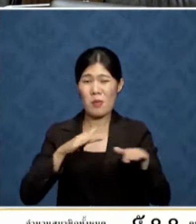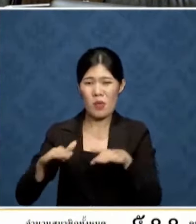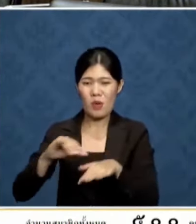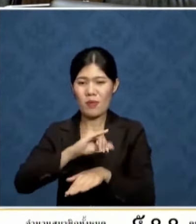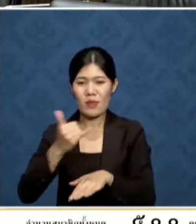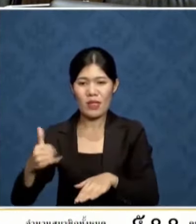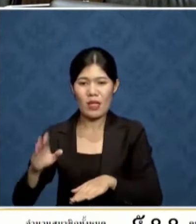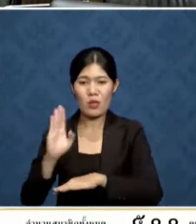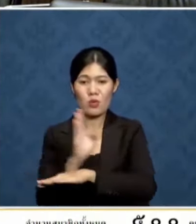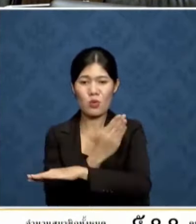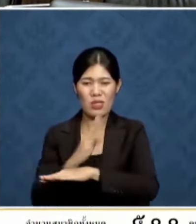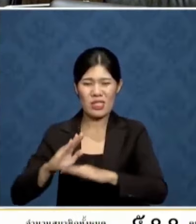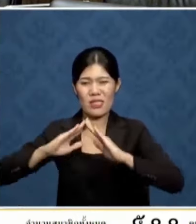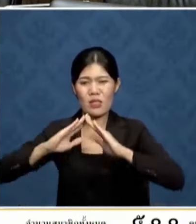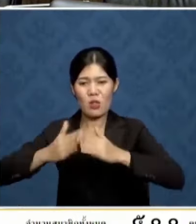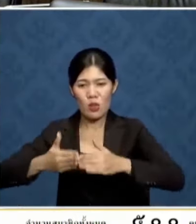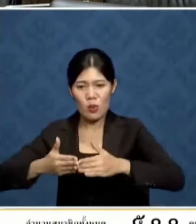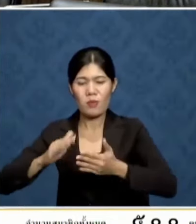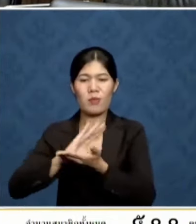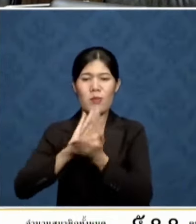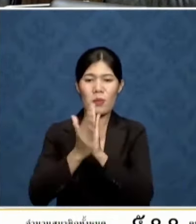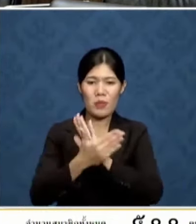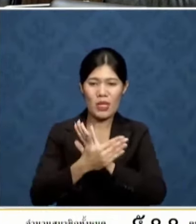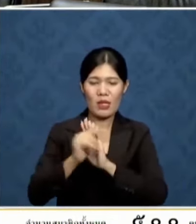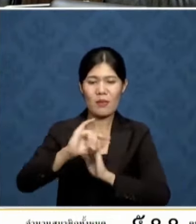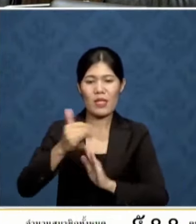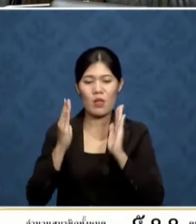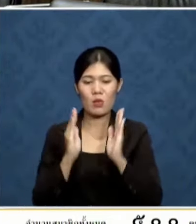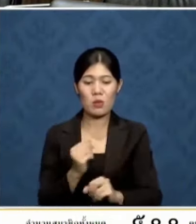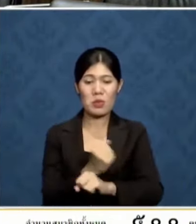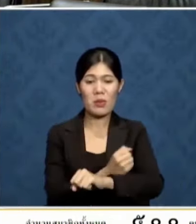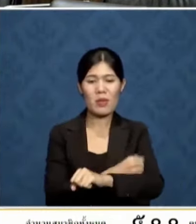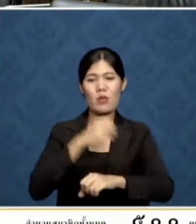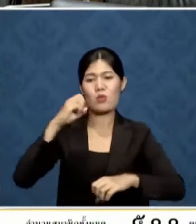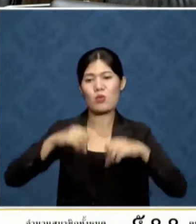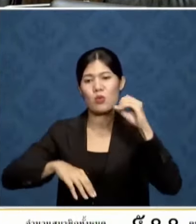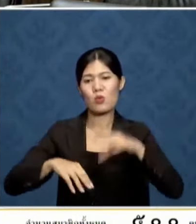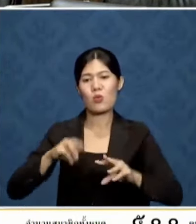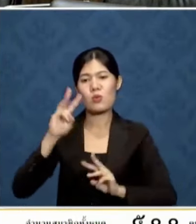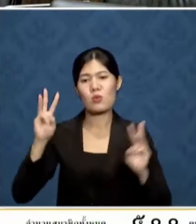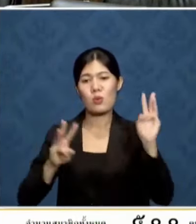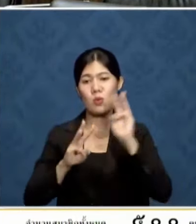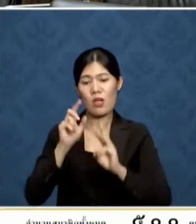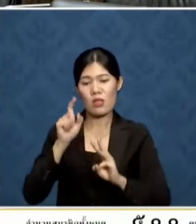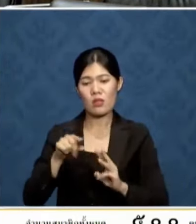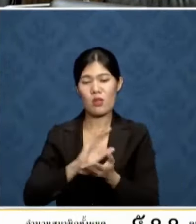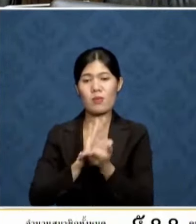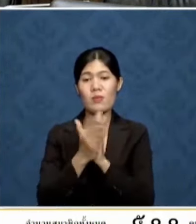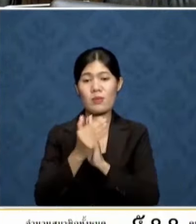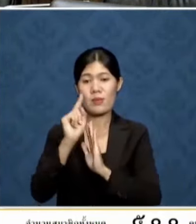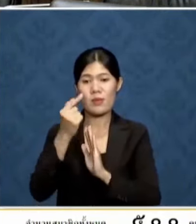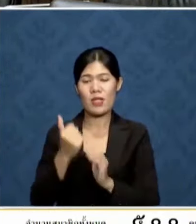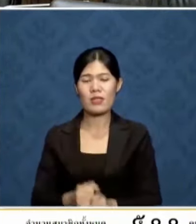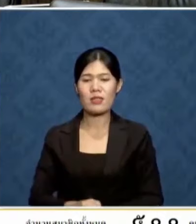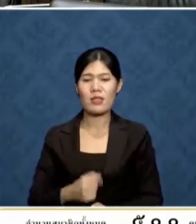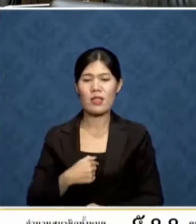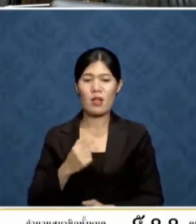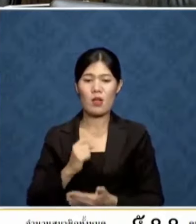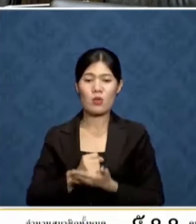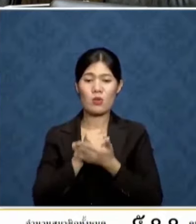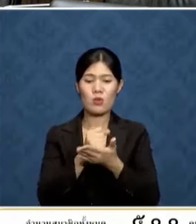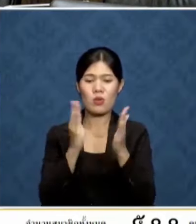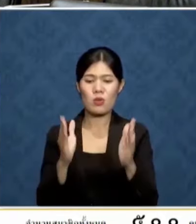ธุรกิจที่ต้องเปลี่ยนผ่านทำให้ต้องมีแรงงานบางส่วนอาจจะตกงานครับถ้าเราไม่ปรับตัวคำถามคือแล้วเราจะช่วยให้แรงงานเหล่านี้ปรับตัวได้